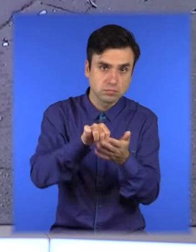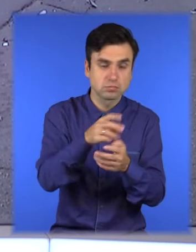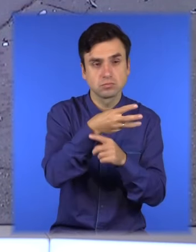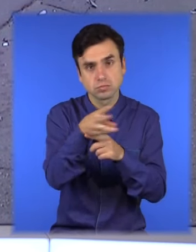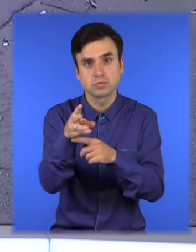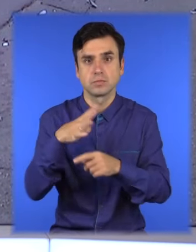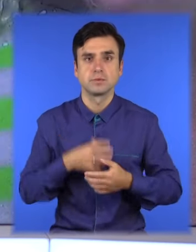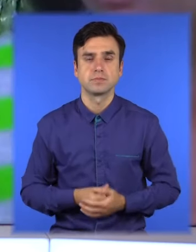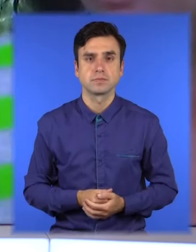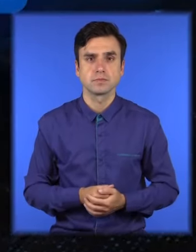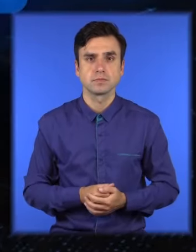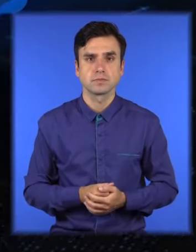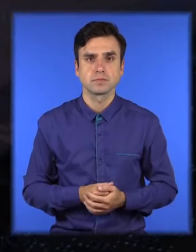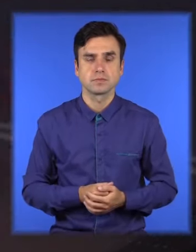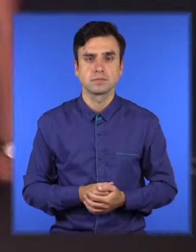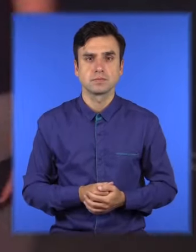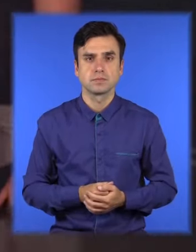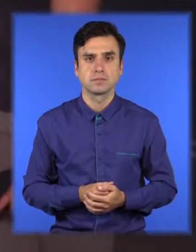місці зіткнення.